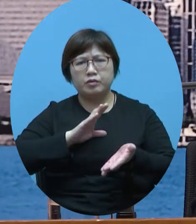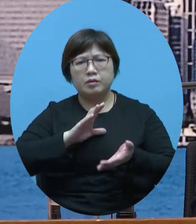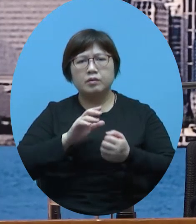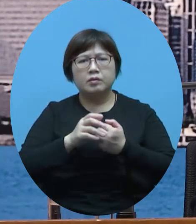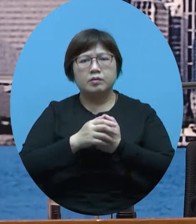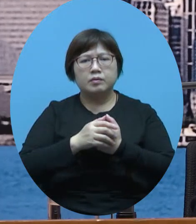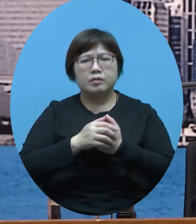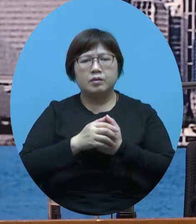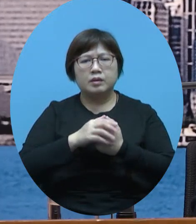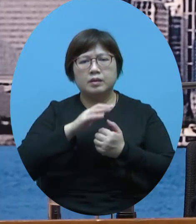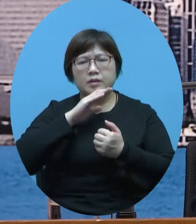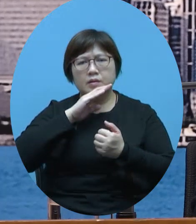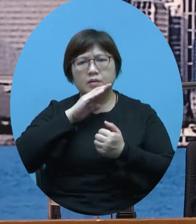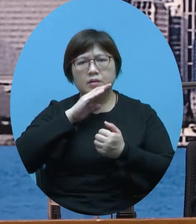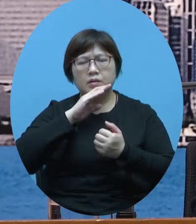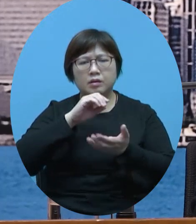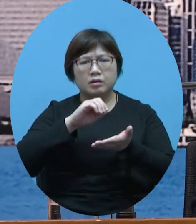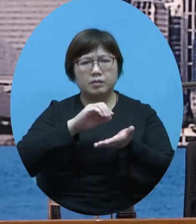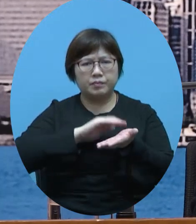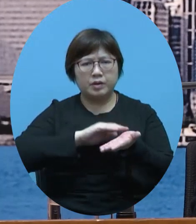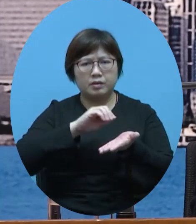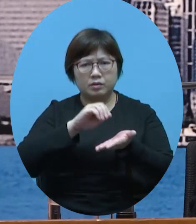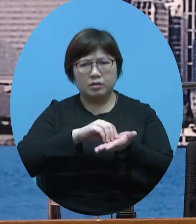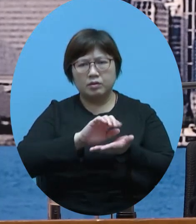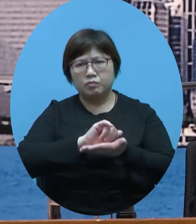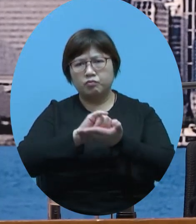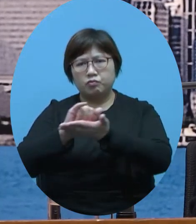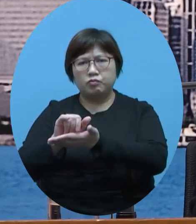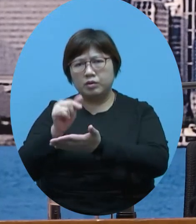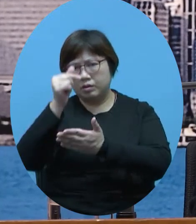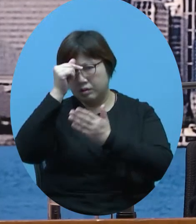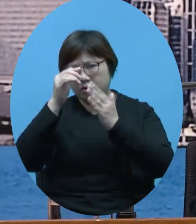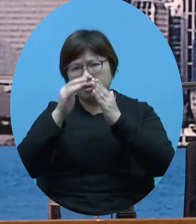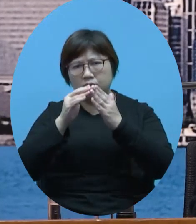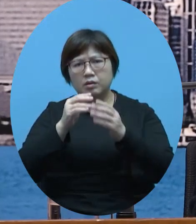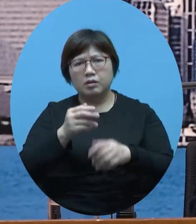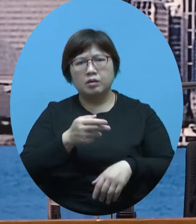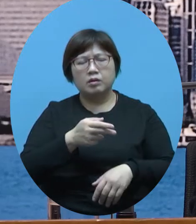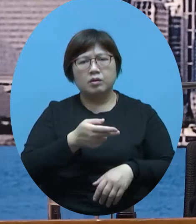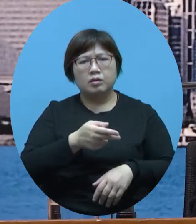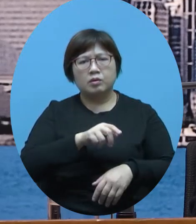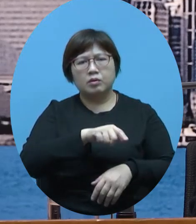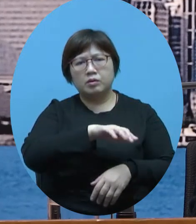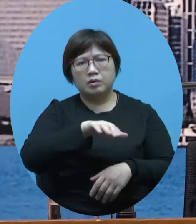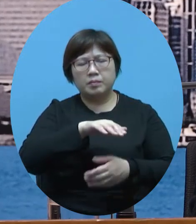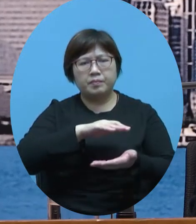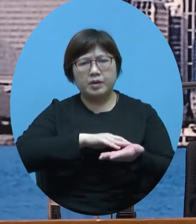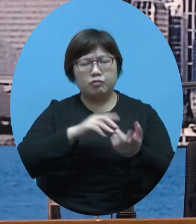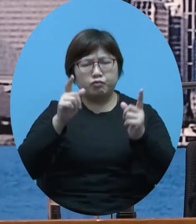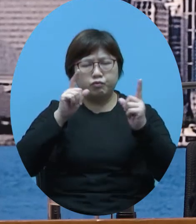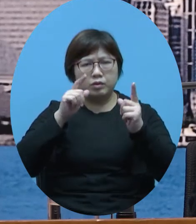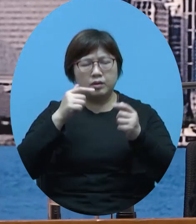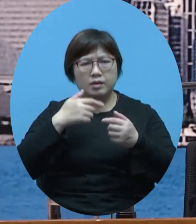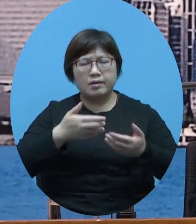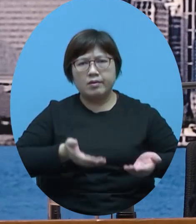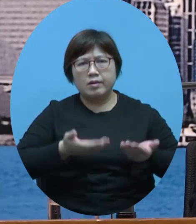要。等送啲確診個案 入醫院啦，咁變咗佢哋就係啲病徵唔係話特別犀利嗰啲咧，